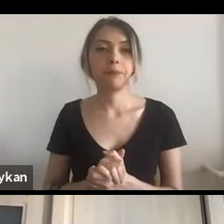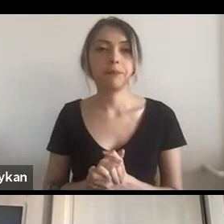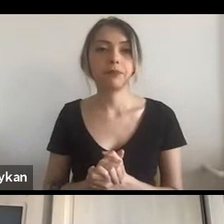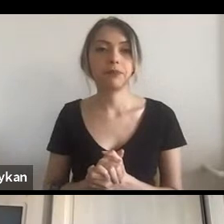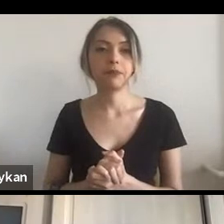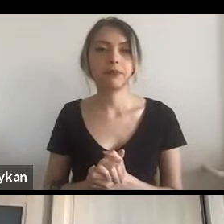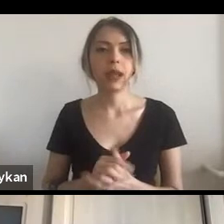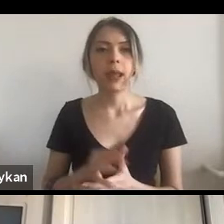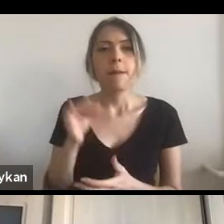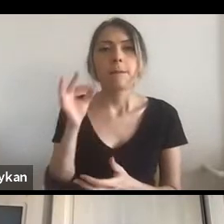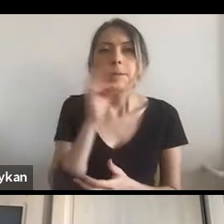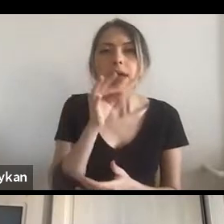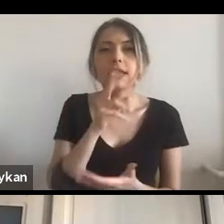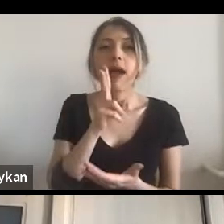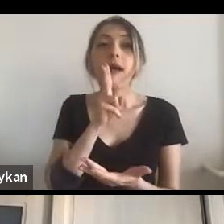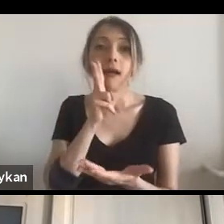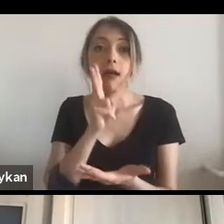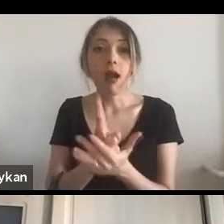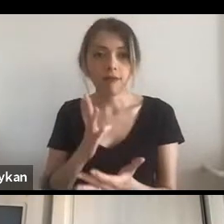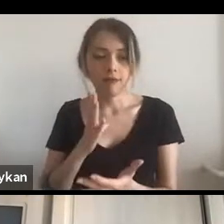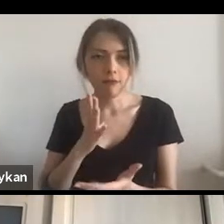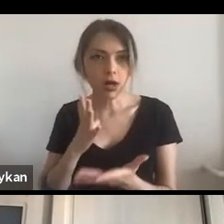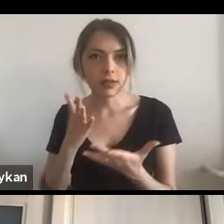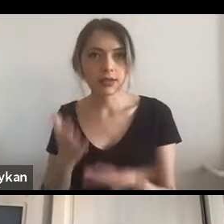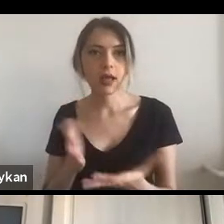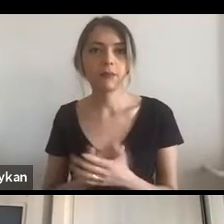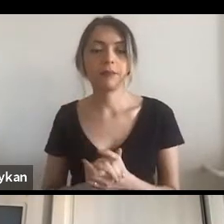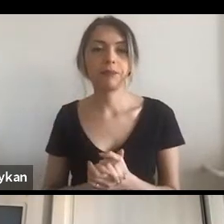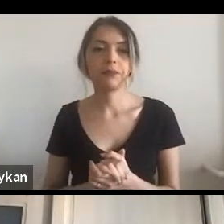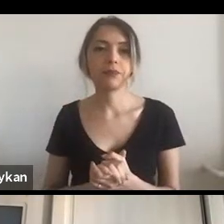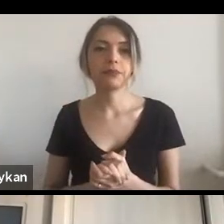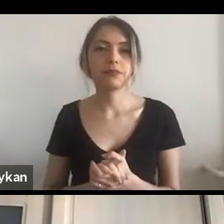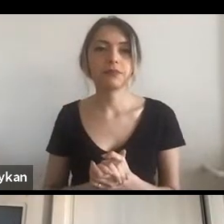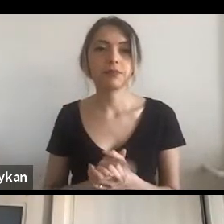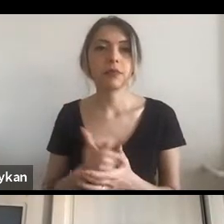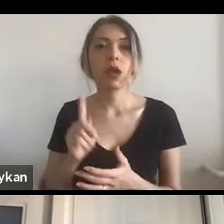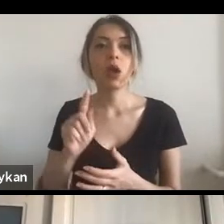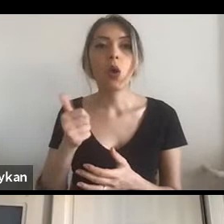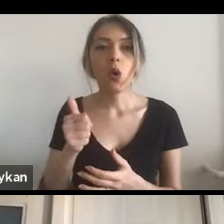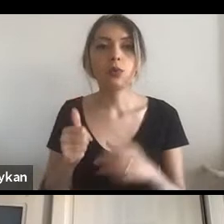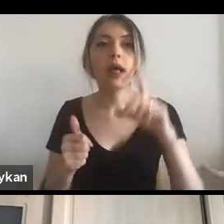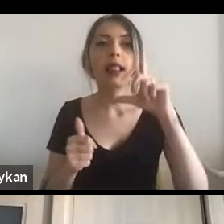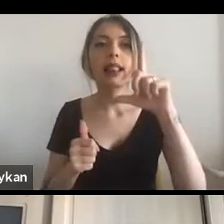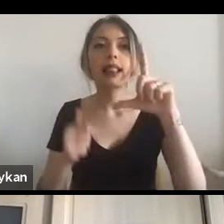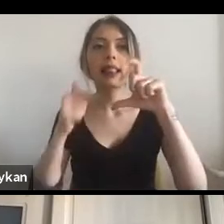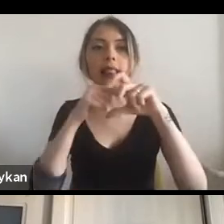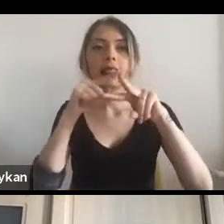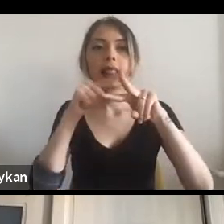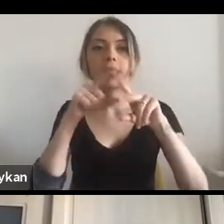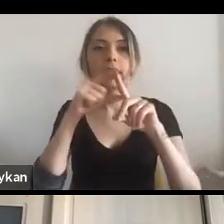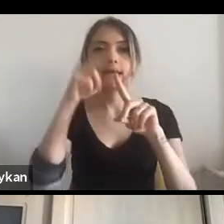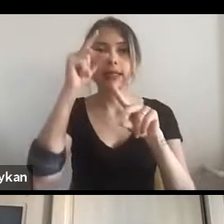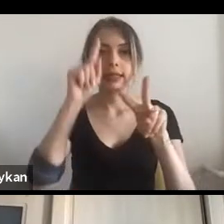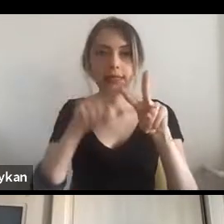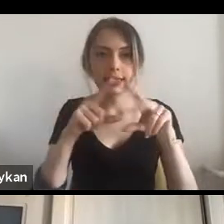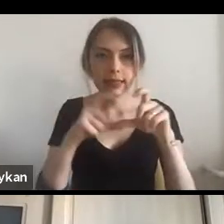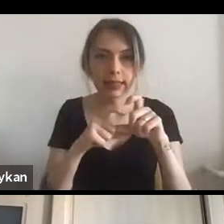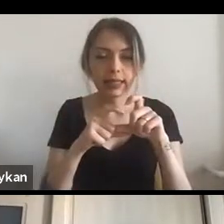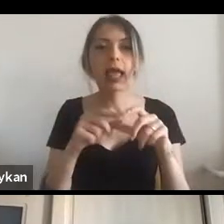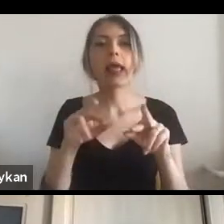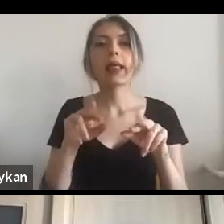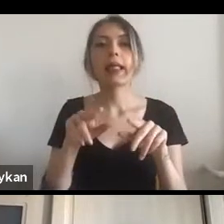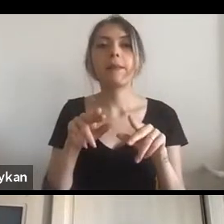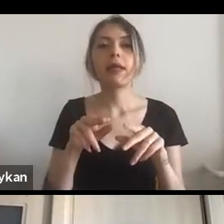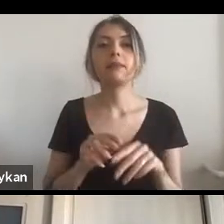kararın bir benzeri ise, onun kopyasıysa, o zaman leading case'in yani lider öncü davanın